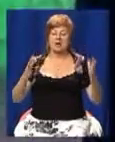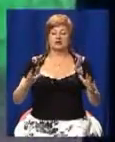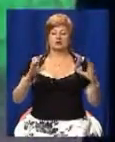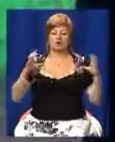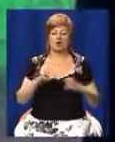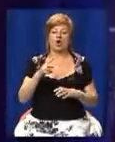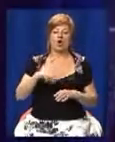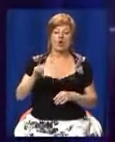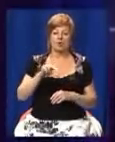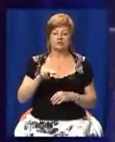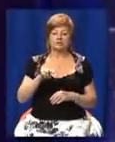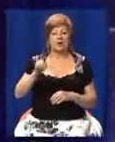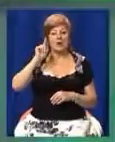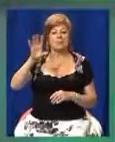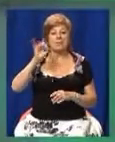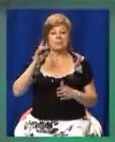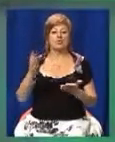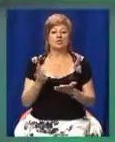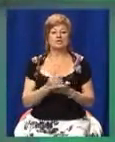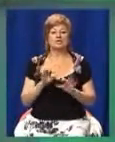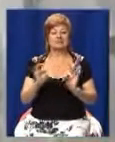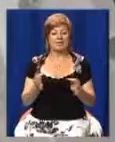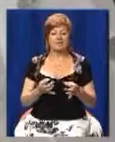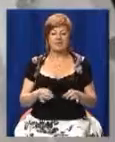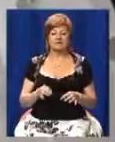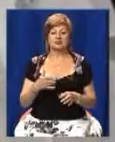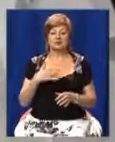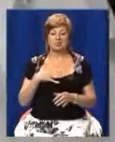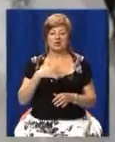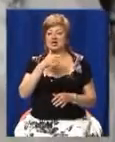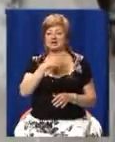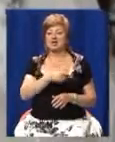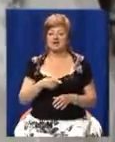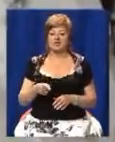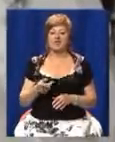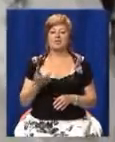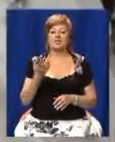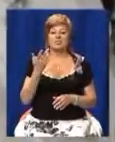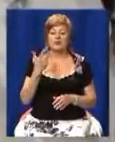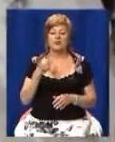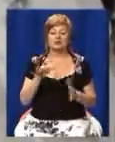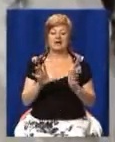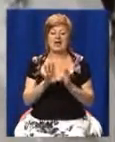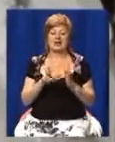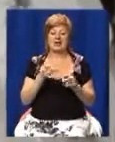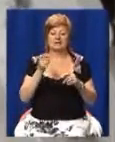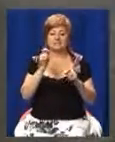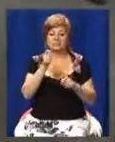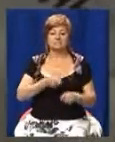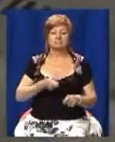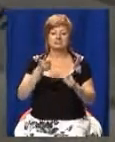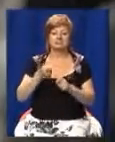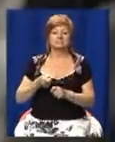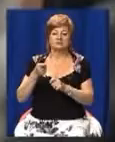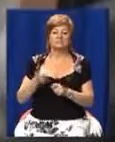криги. Неабияку популярність льодове мистецтво отримало саме в наш час, коли з'явилися електроінструменти, здатні значно